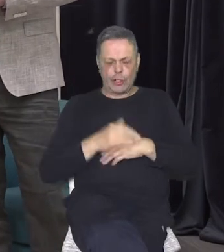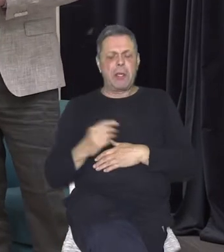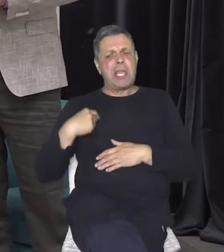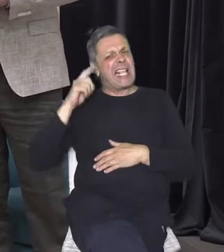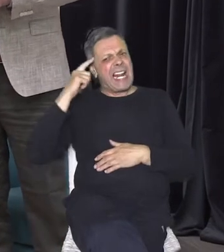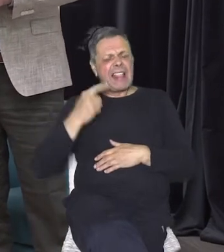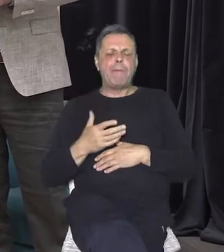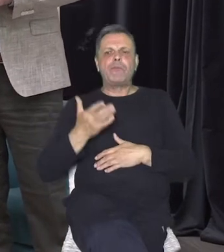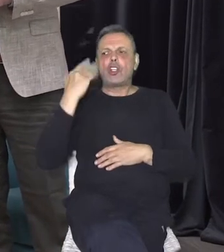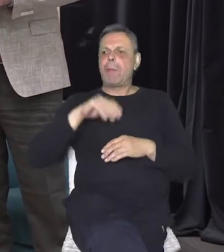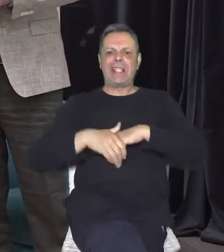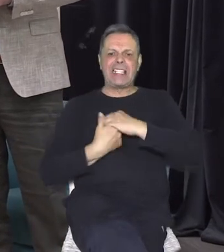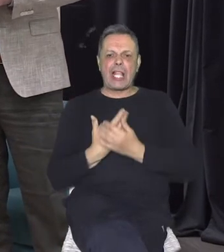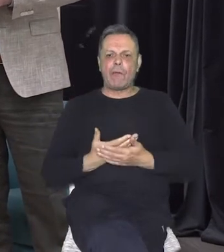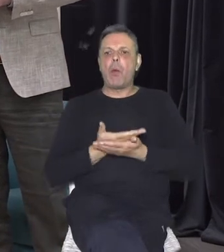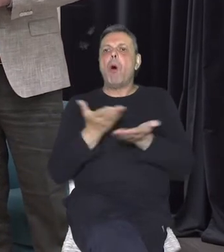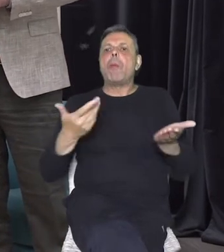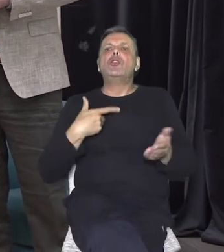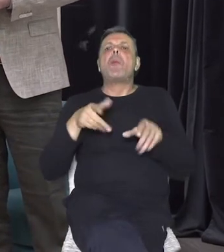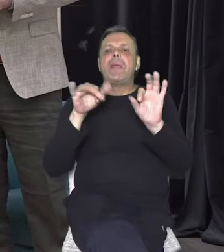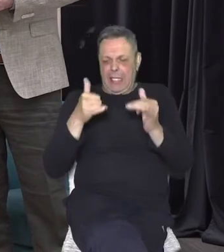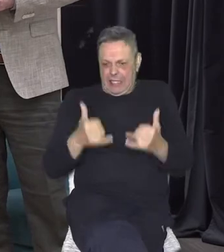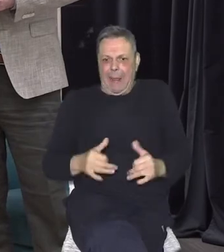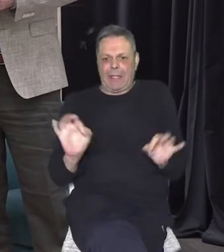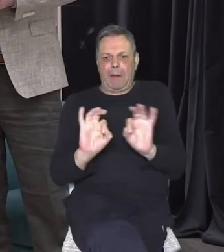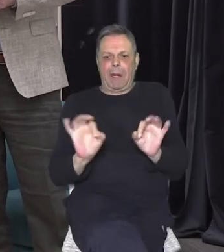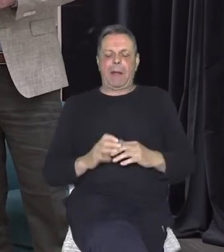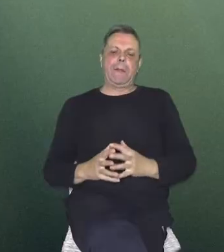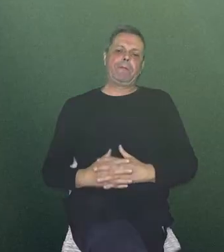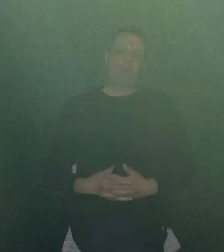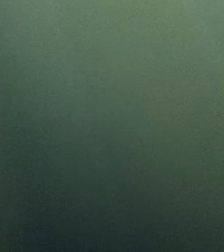se da ćete biti zadovoljni onim što smo vam pripremili.